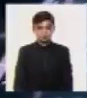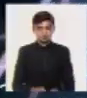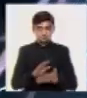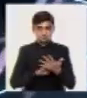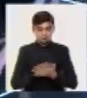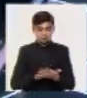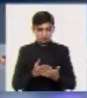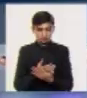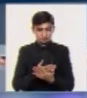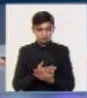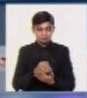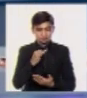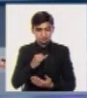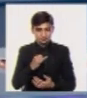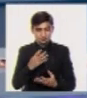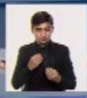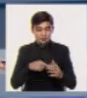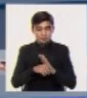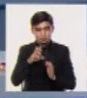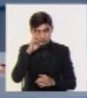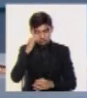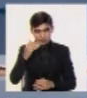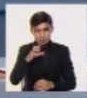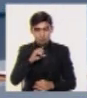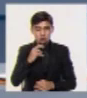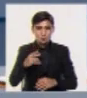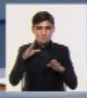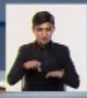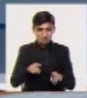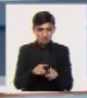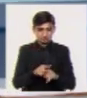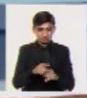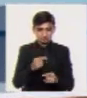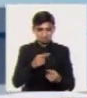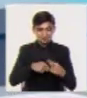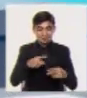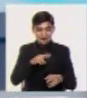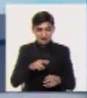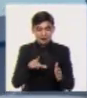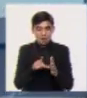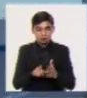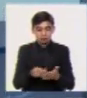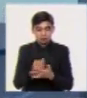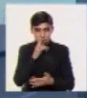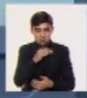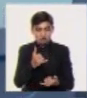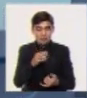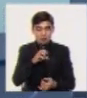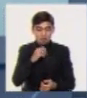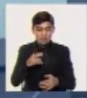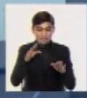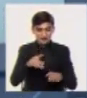тікелей эфирде информбюро. Бұдан былай бюджетке букмекерлік кеңселерден салық түспеуі мүмкін. Өйткені енді букмекерлер